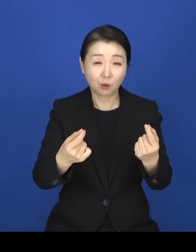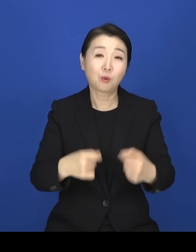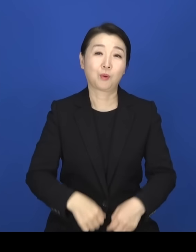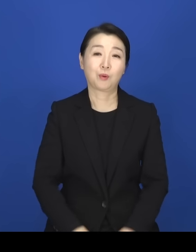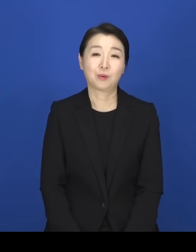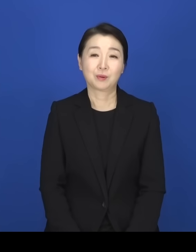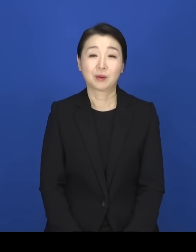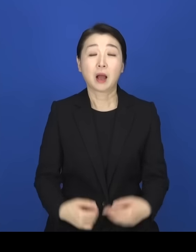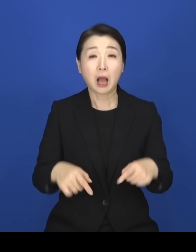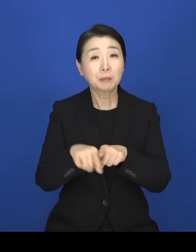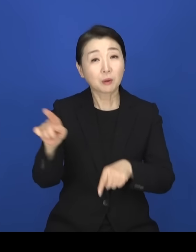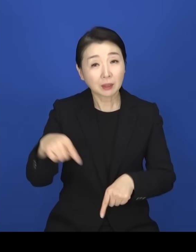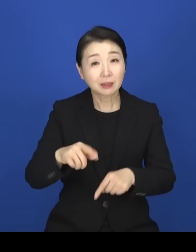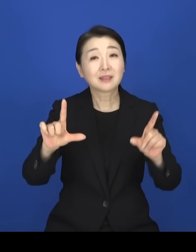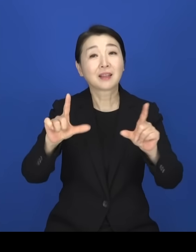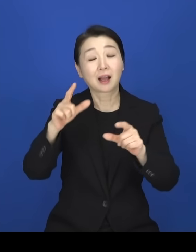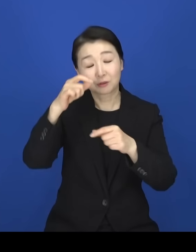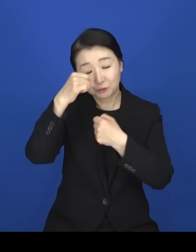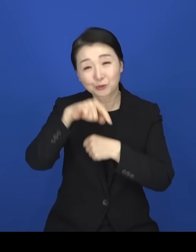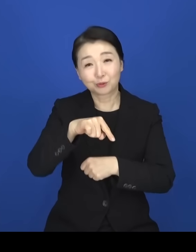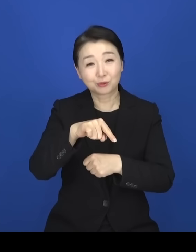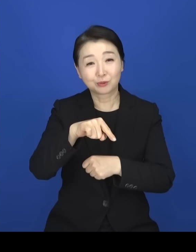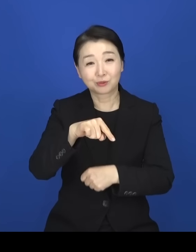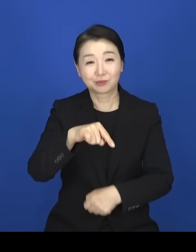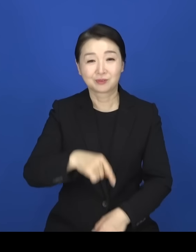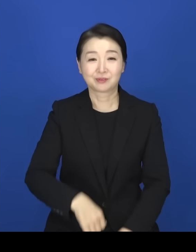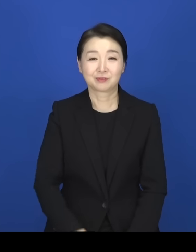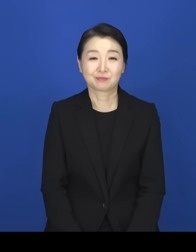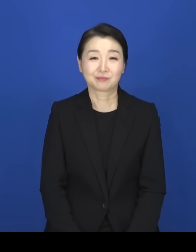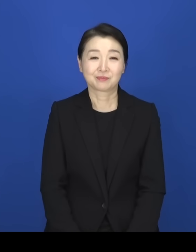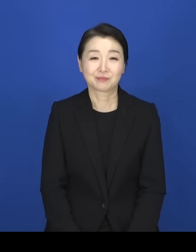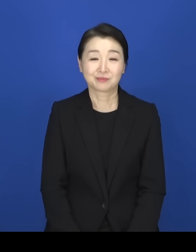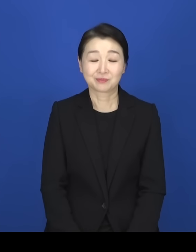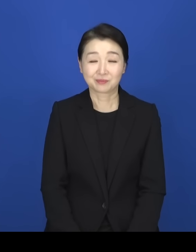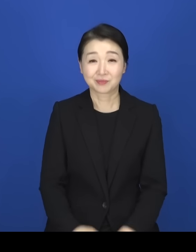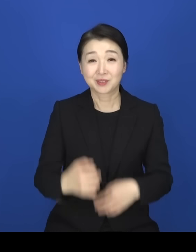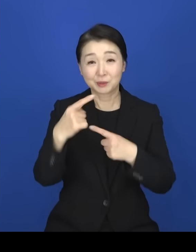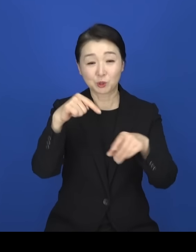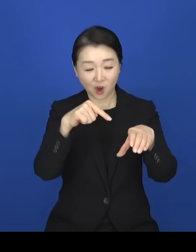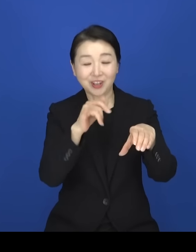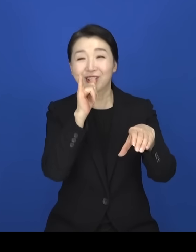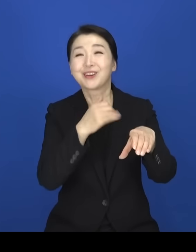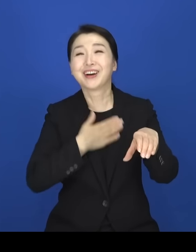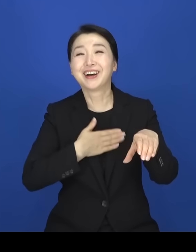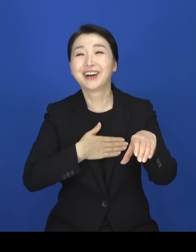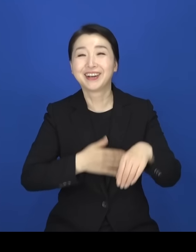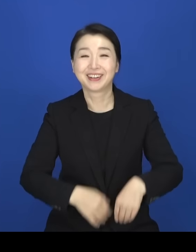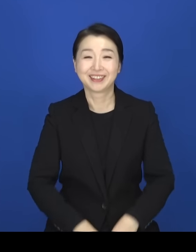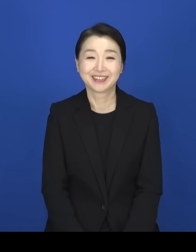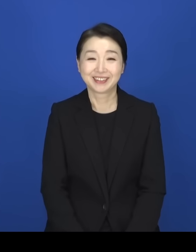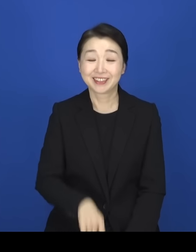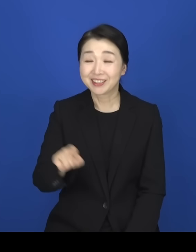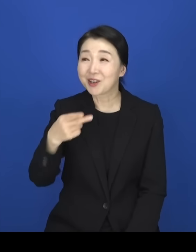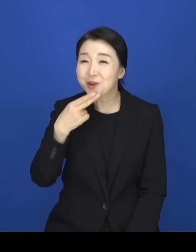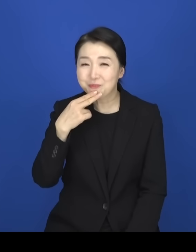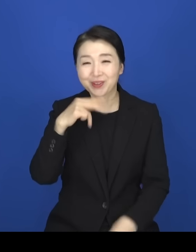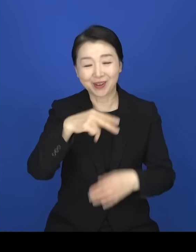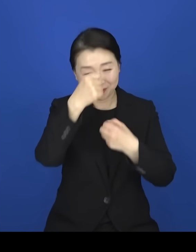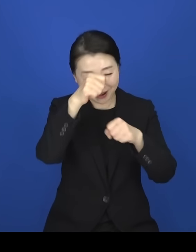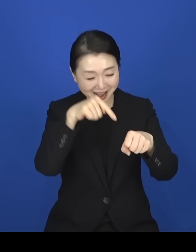왔네. 함께 왔네. 그날 그 구두입니다. 그럼 발향기를 같이 동원해서 동반해 쏘았네. 이민웅 씨는 여기 있었습니다, 여러분. 그래요. 함께 왔네. 저긴 발향기를 없지만 여기